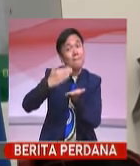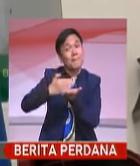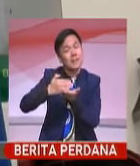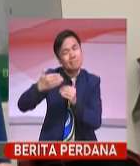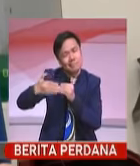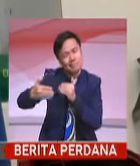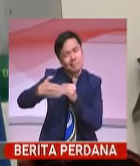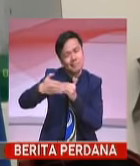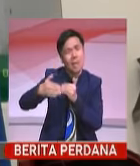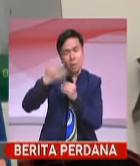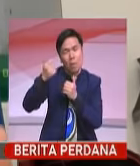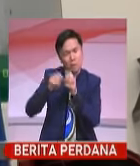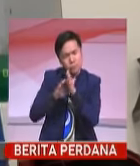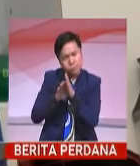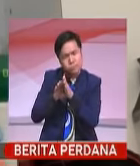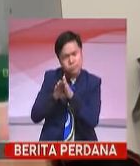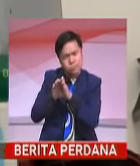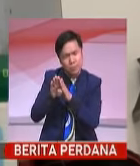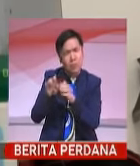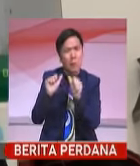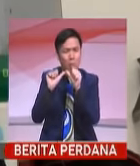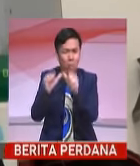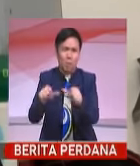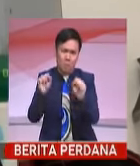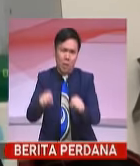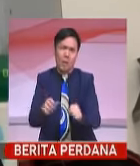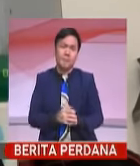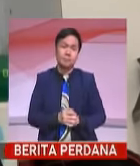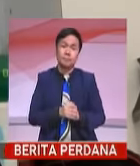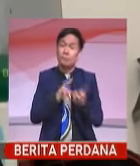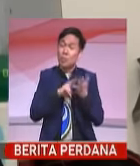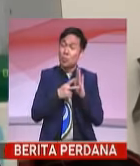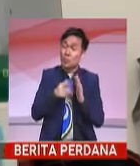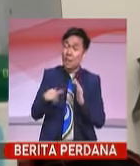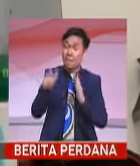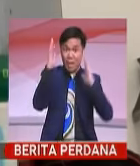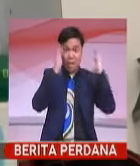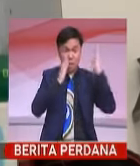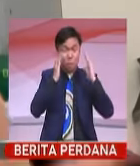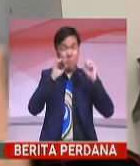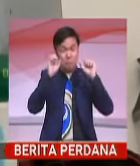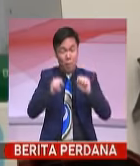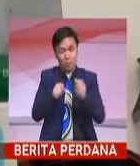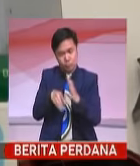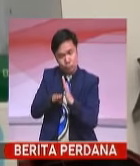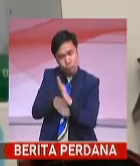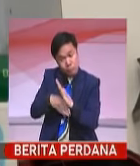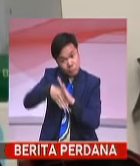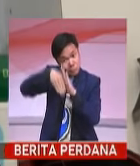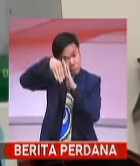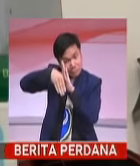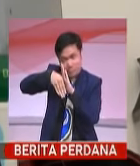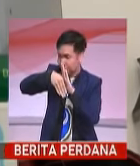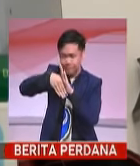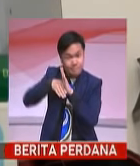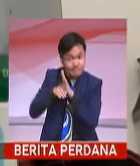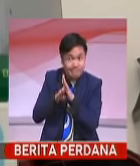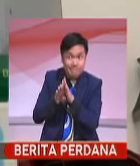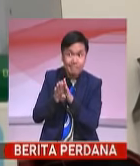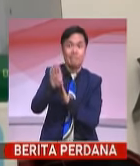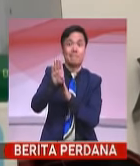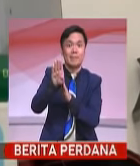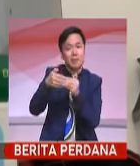mencapai pertumbuhan yang mapan. Maknanya Malaysia mampu untuk memulihkan ekonominya dalam masa